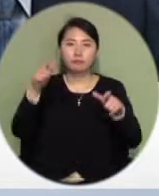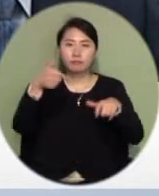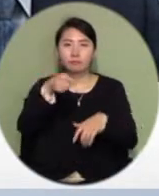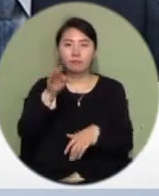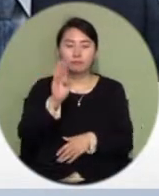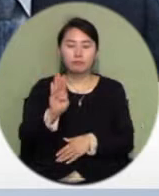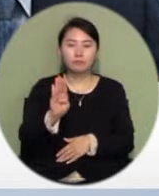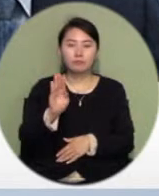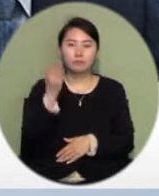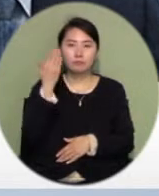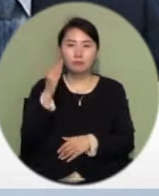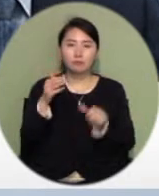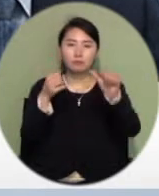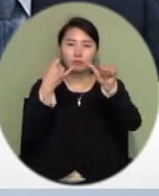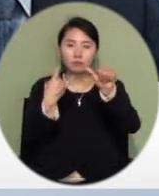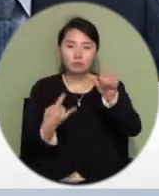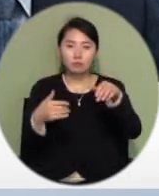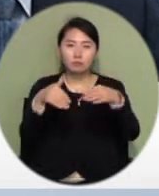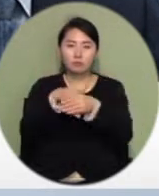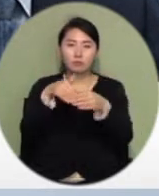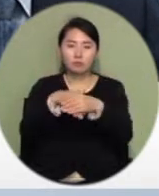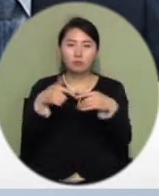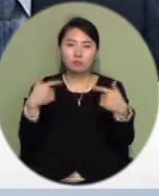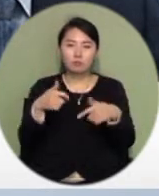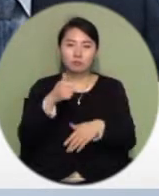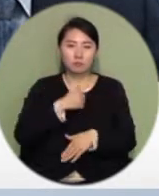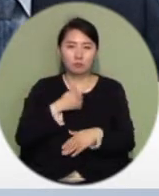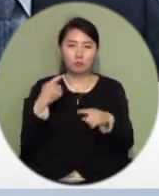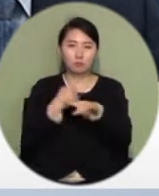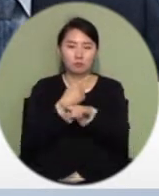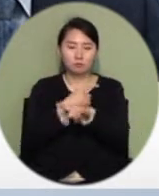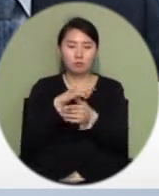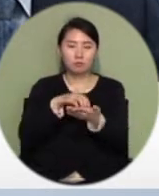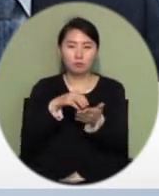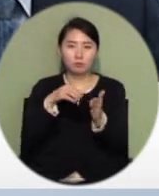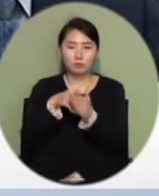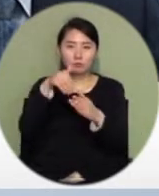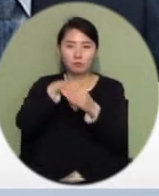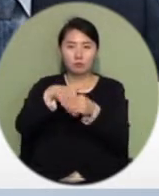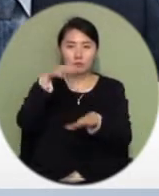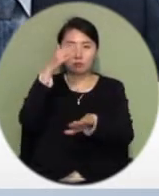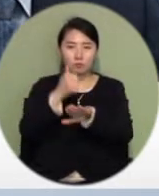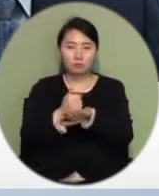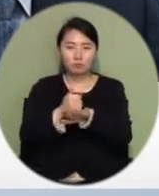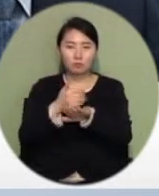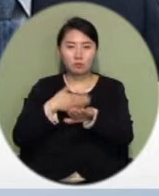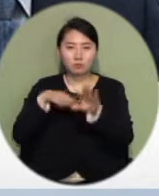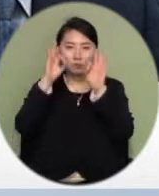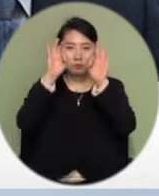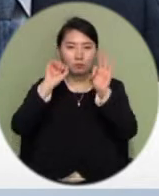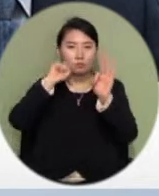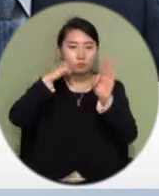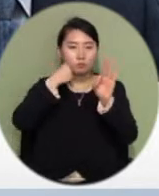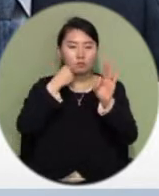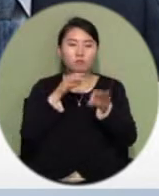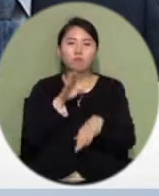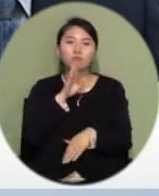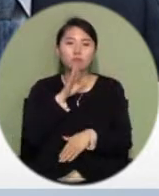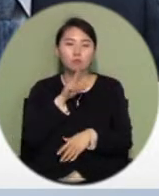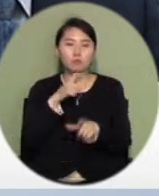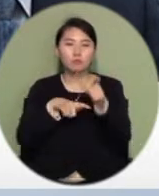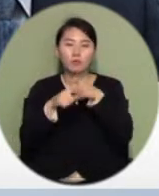구로구갑은 최근 5번의 총선에서 매번 주인공이 바뀔 만큼 선거 결과를 예측하기 어려운 곳인데요.